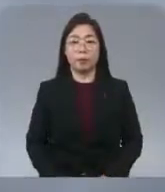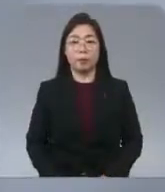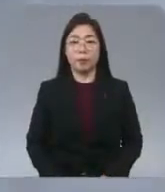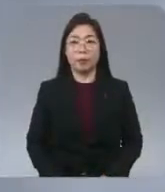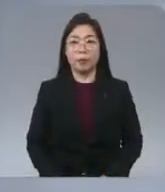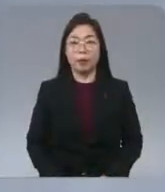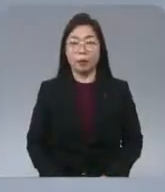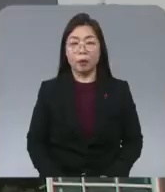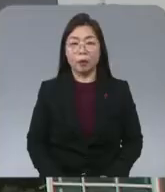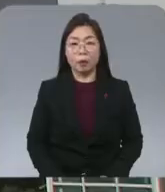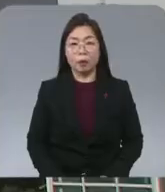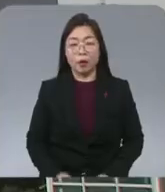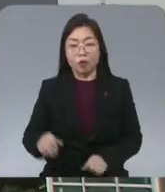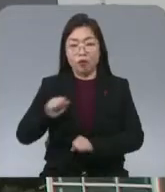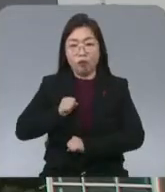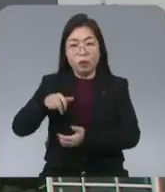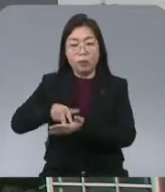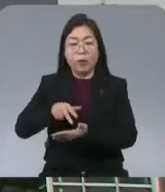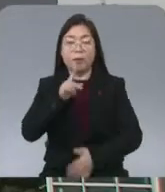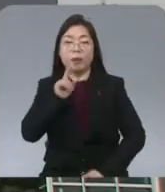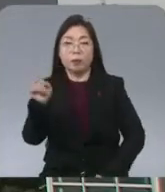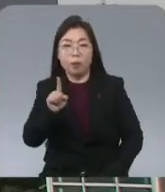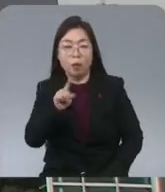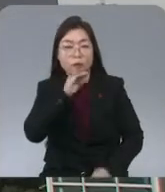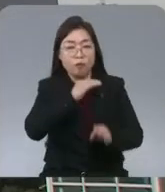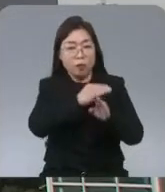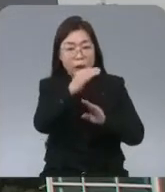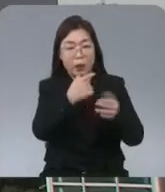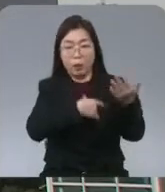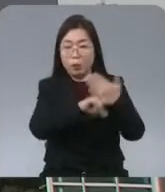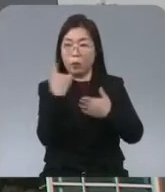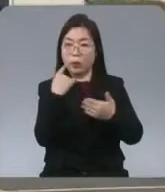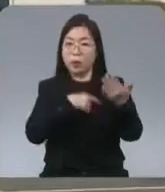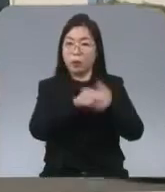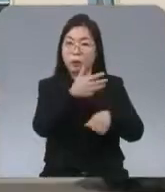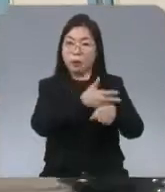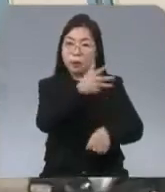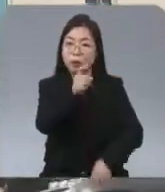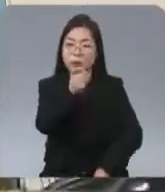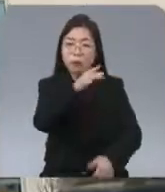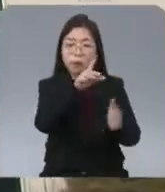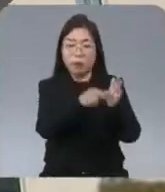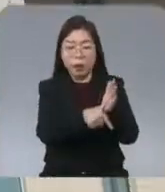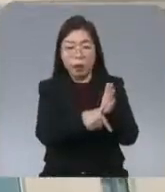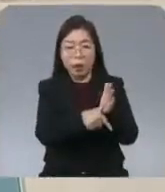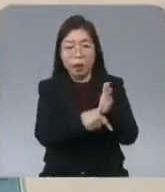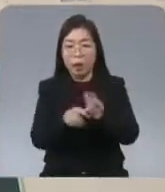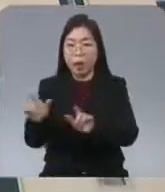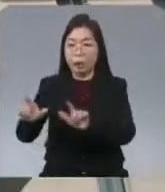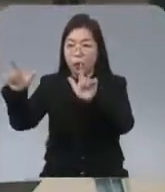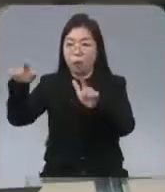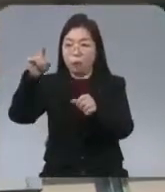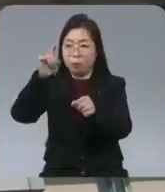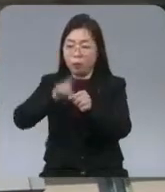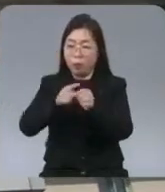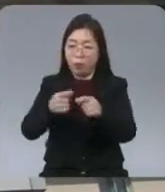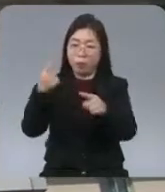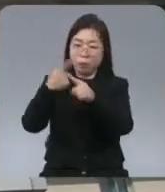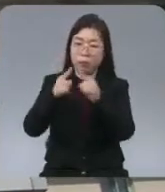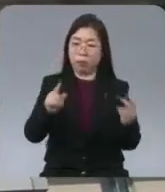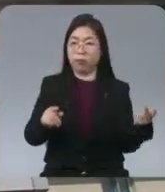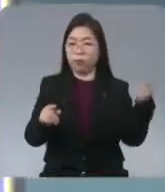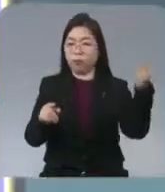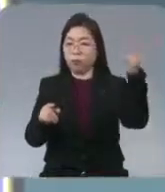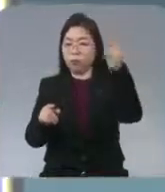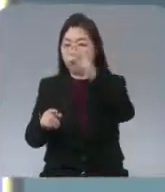发射了一枚疑似弹道导弹的不明发射体。高超音速导弹能以最高达音速5倍